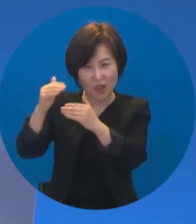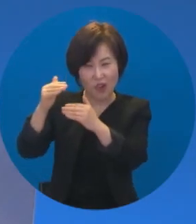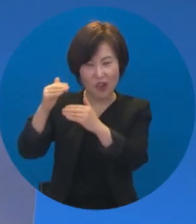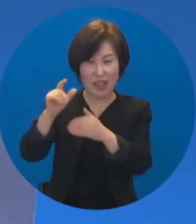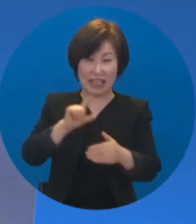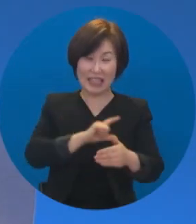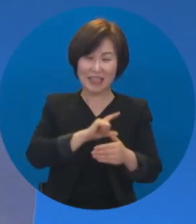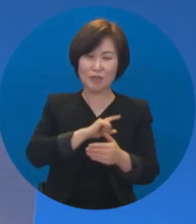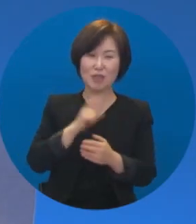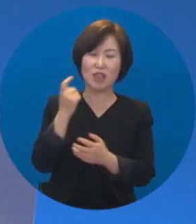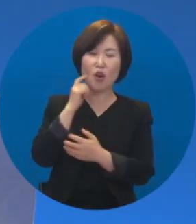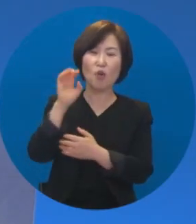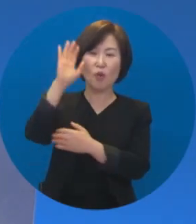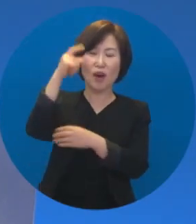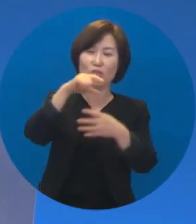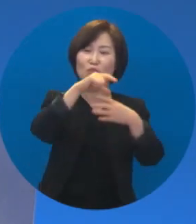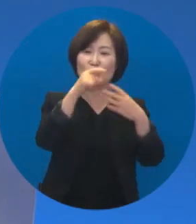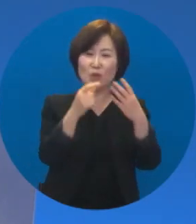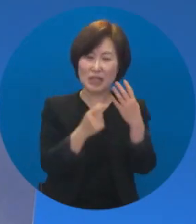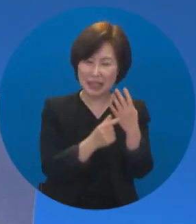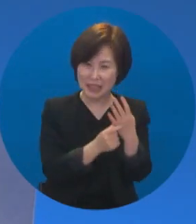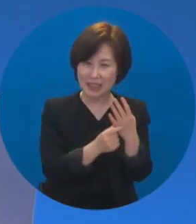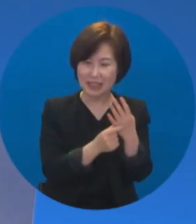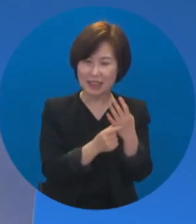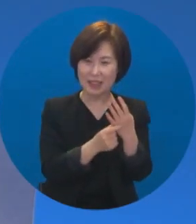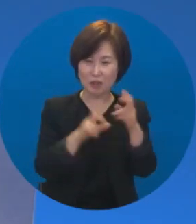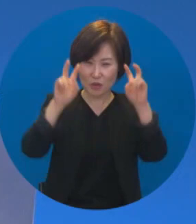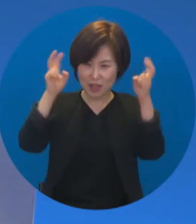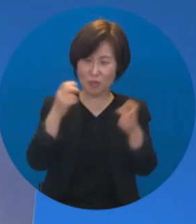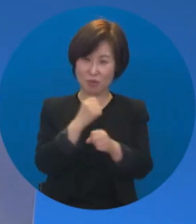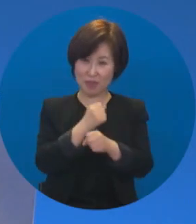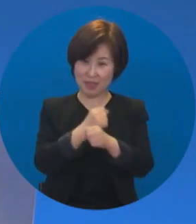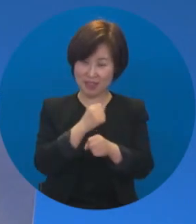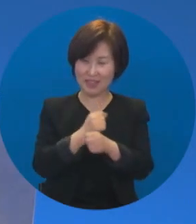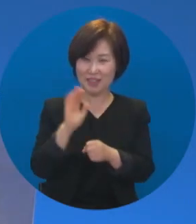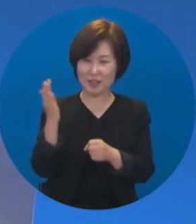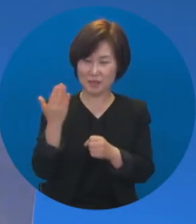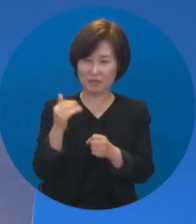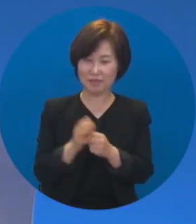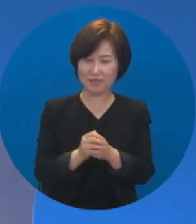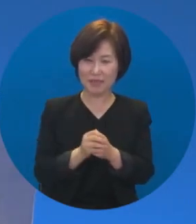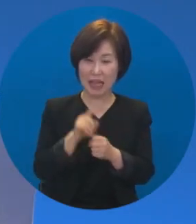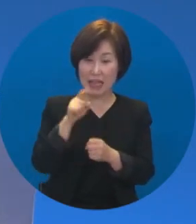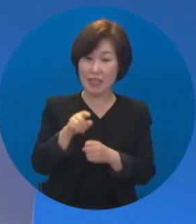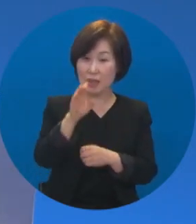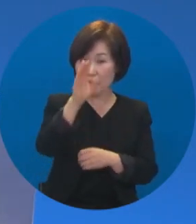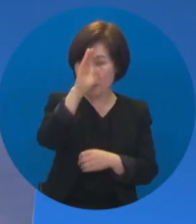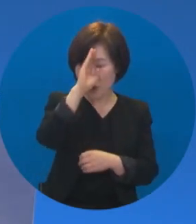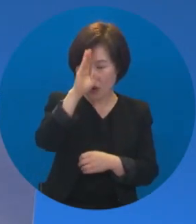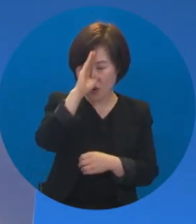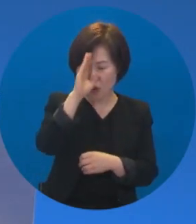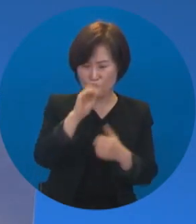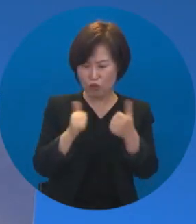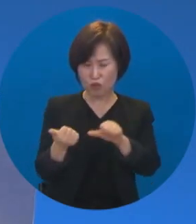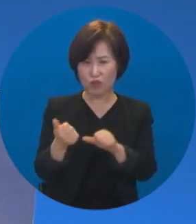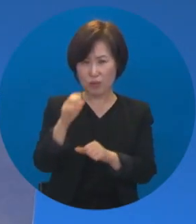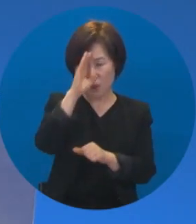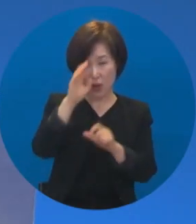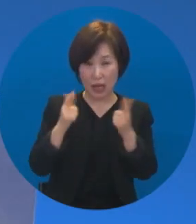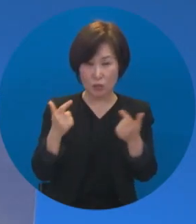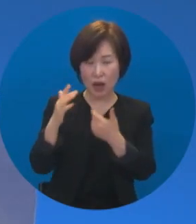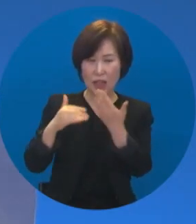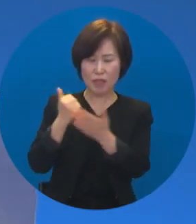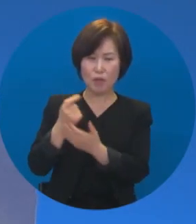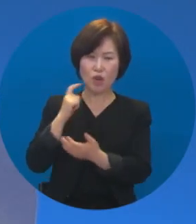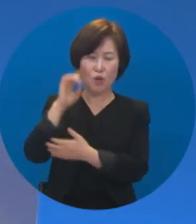왜냐하면 요한복음 11장 4절에 같은 장 4절에 이 병은 죽을 병이 아니라 하나님의 영광을 드러내려고 하는